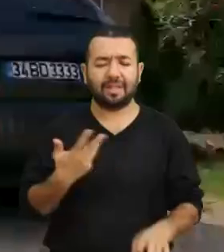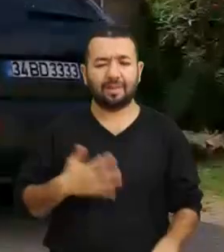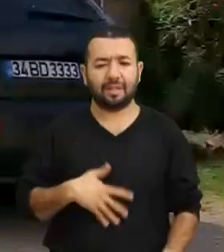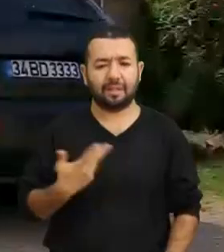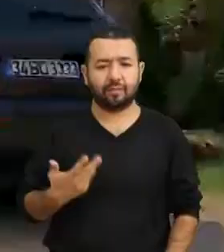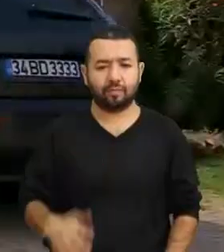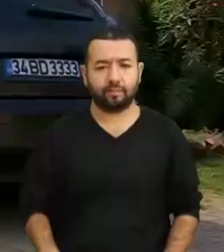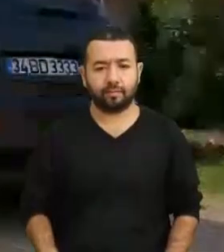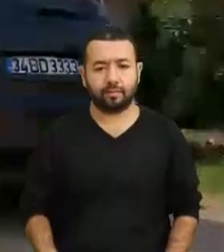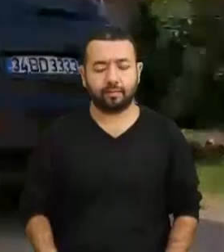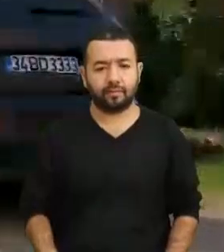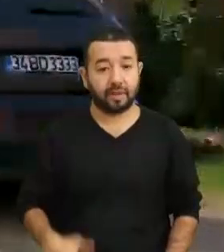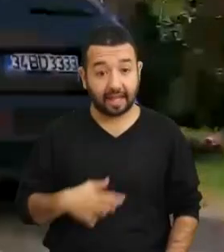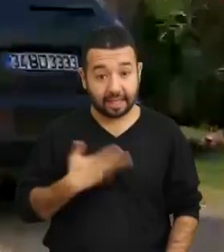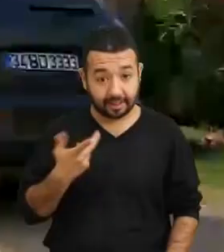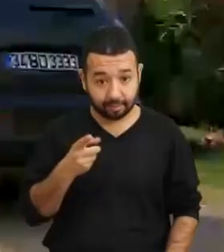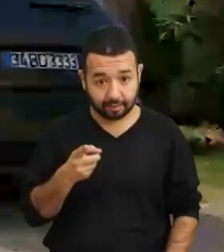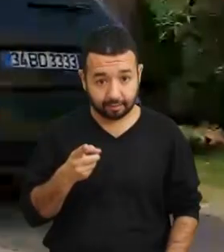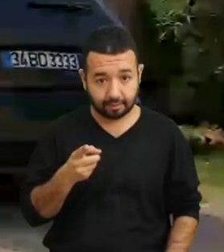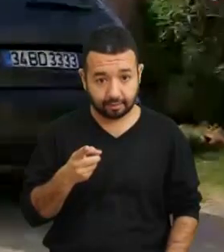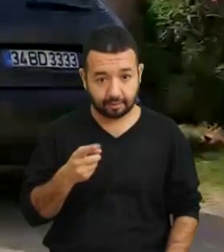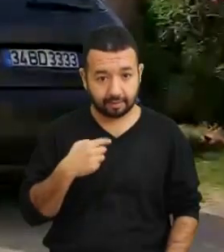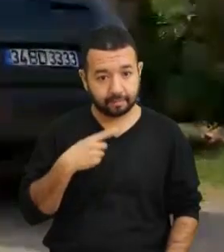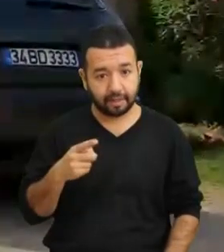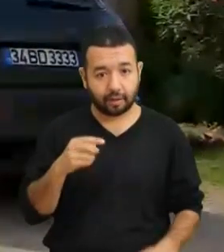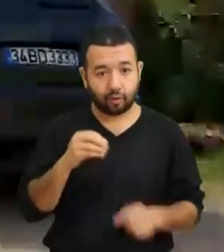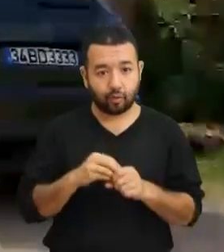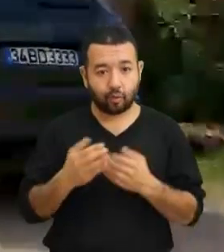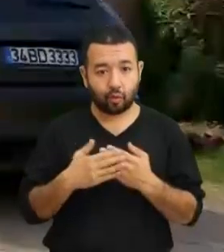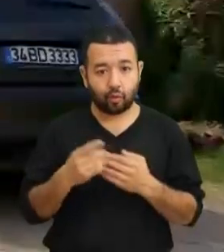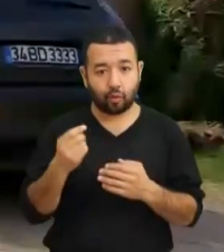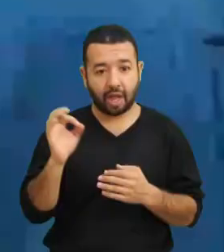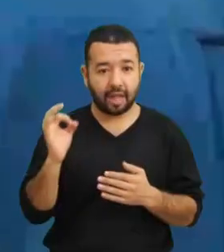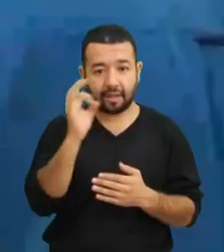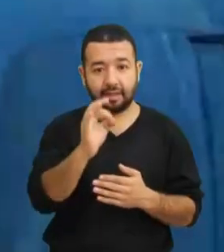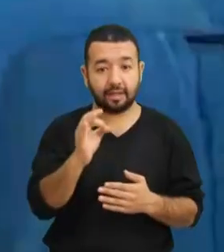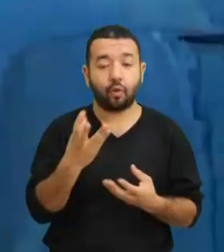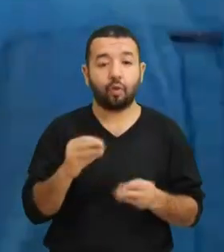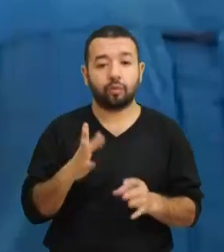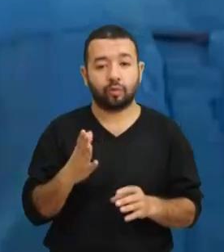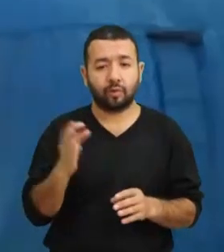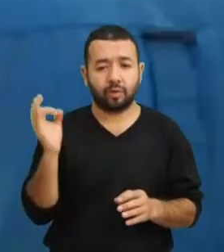istemez. Nasıl istemez efendim? Size düğünde takı takılmayacak mı? Hem